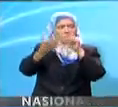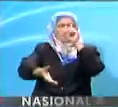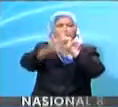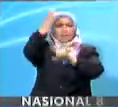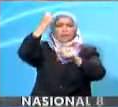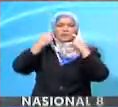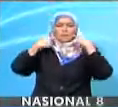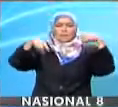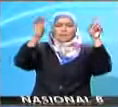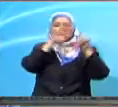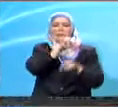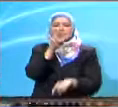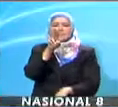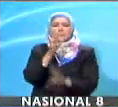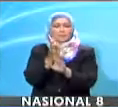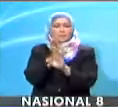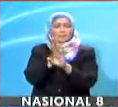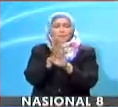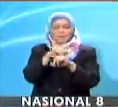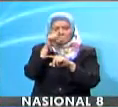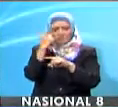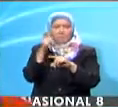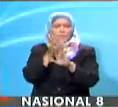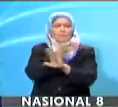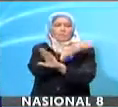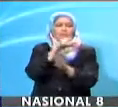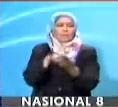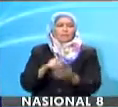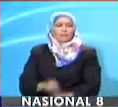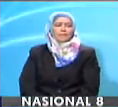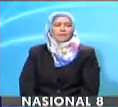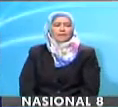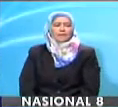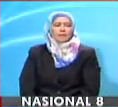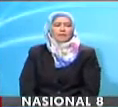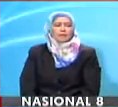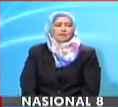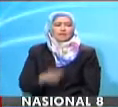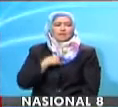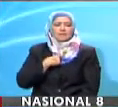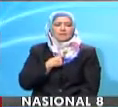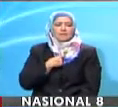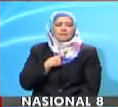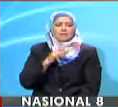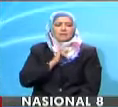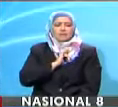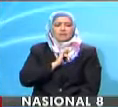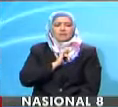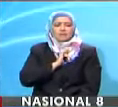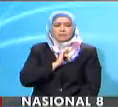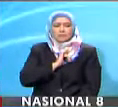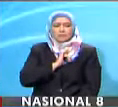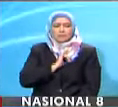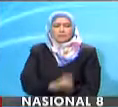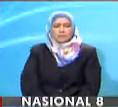ini. Season was good preparation for me. In terms of obviously I was vice captain and when